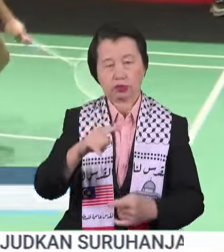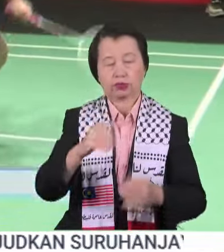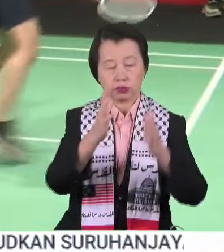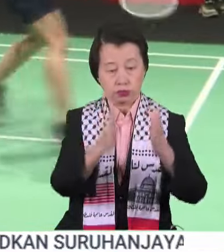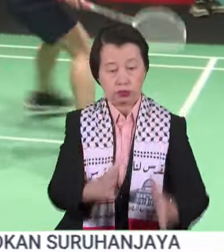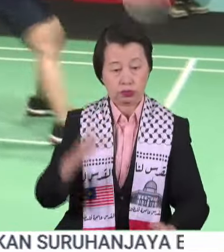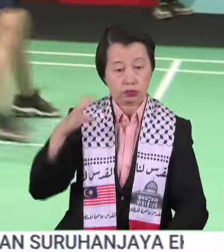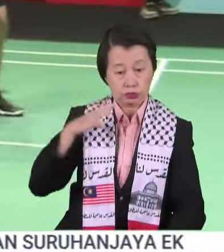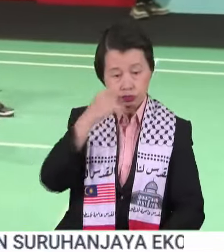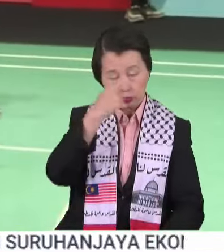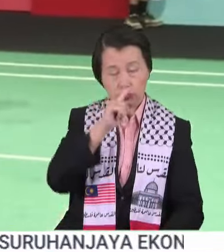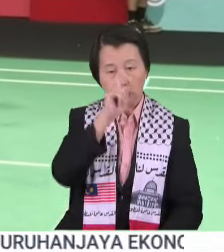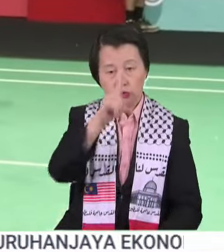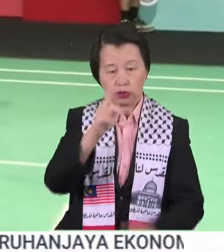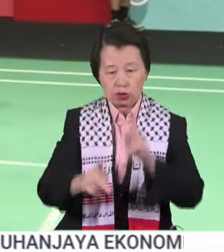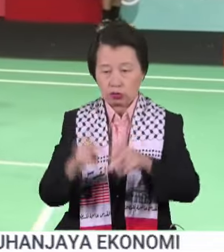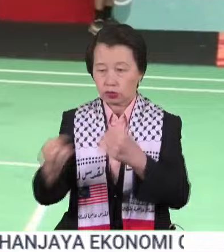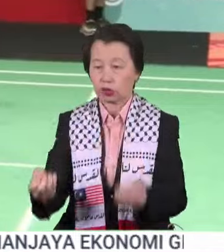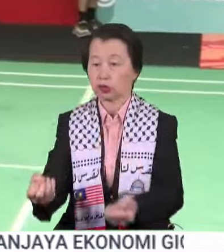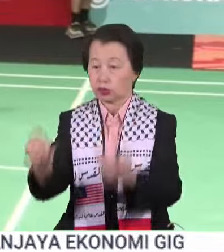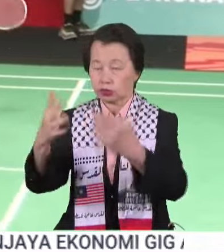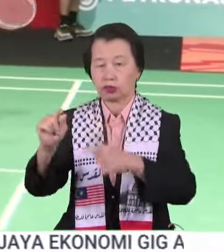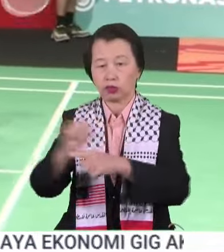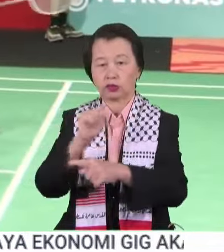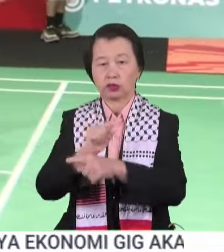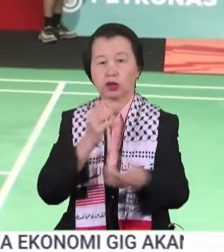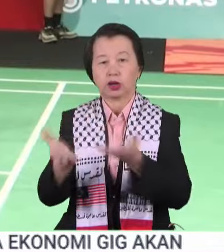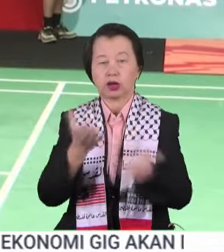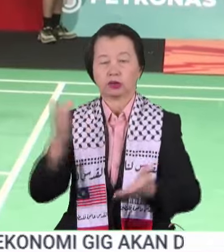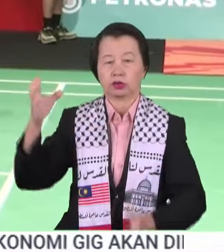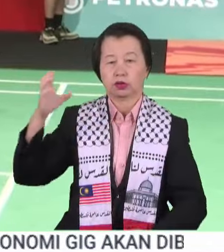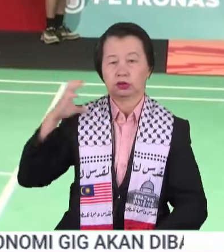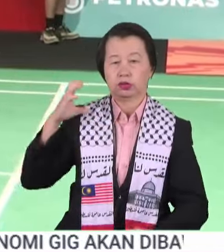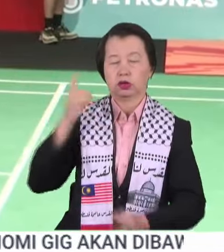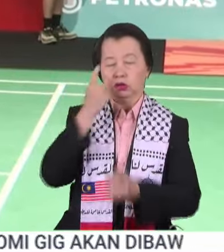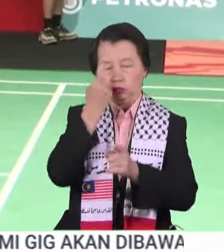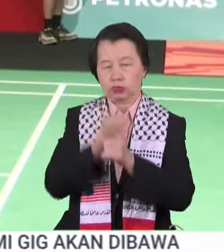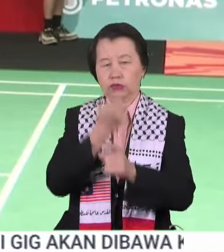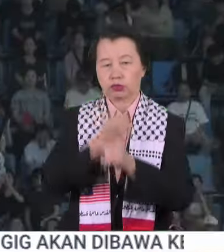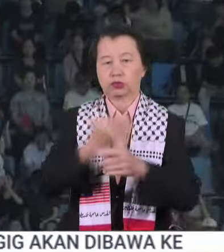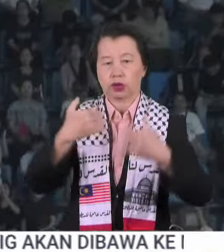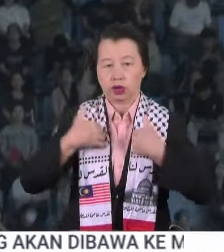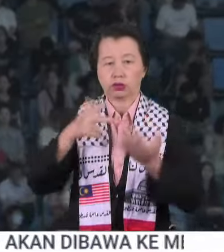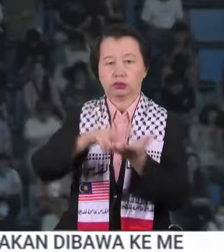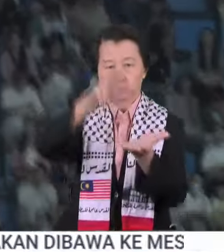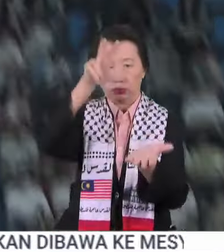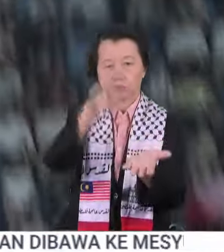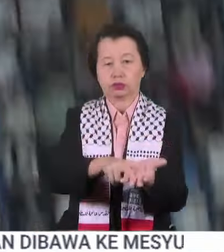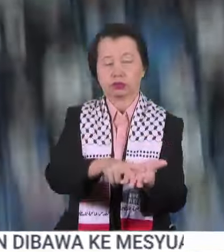jurulatih bagi memastikan orang ramai menggunakan khidmat jurulatih yang benar-benar bertauliah